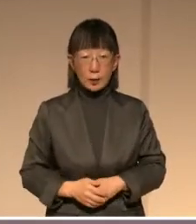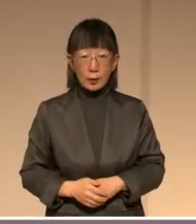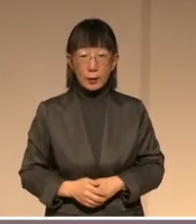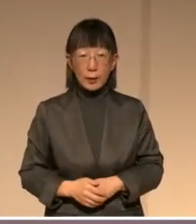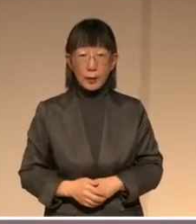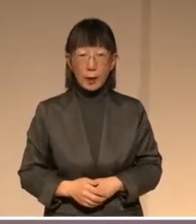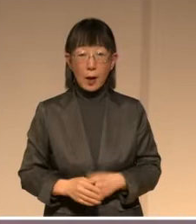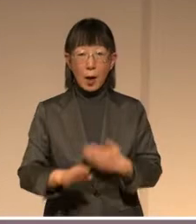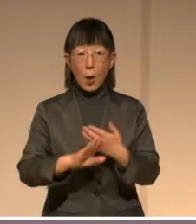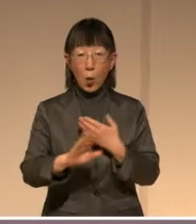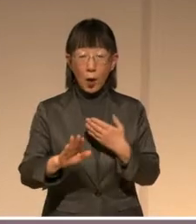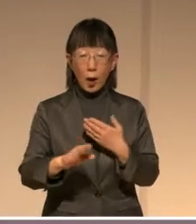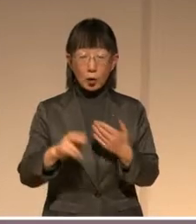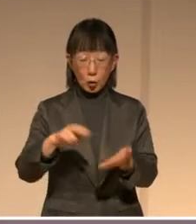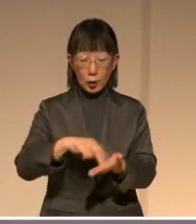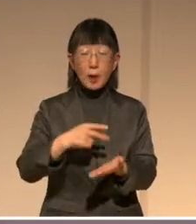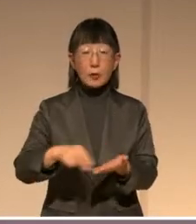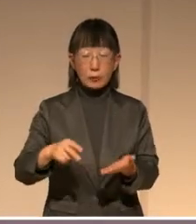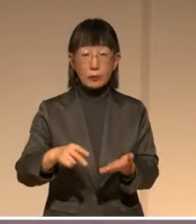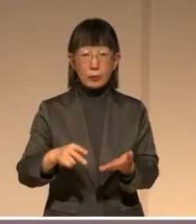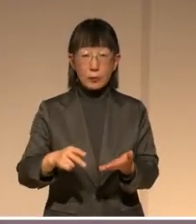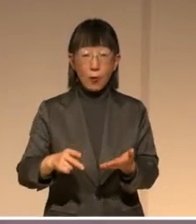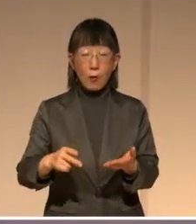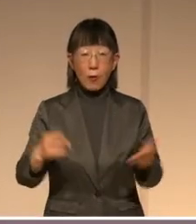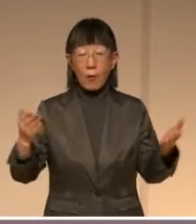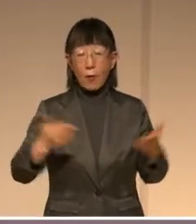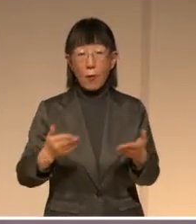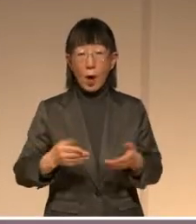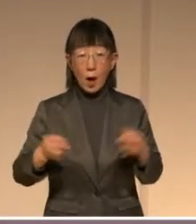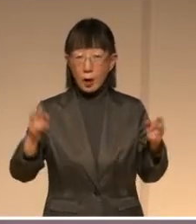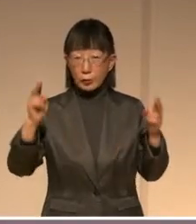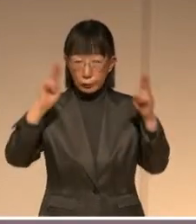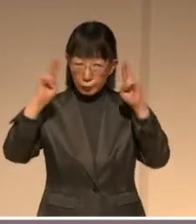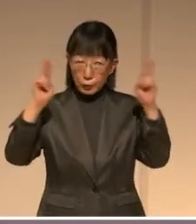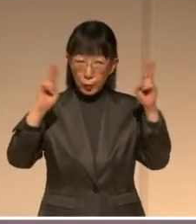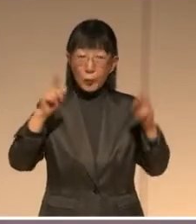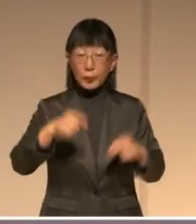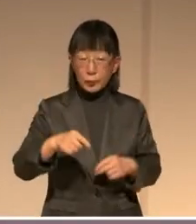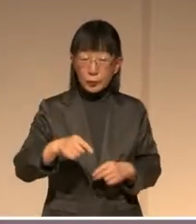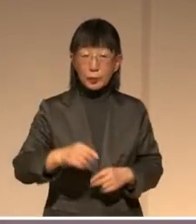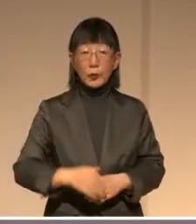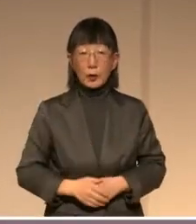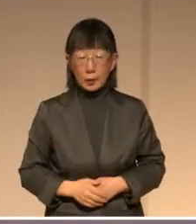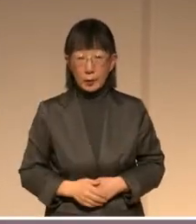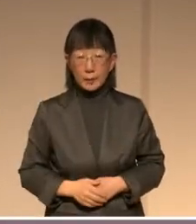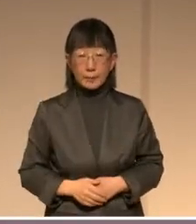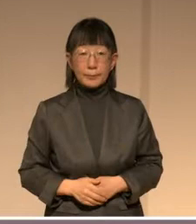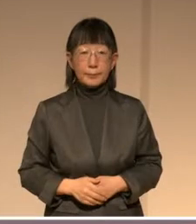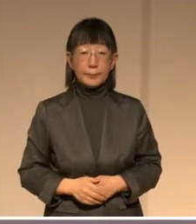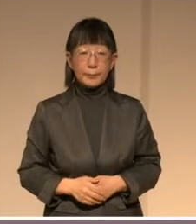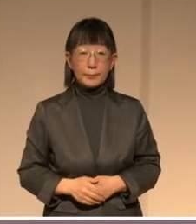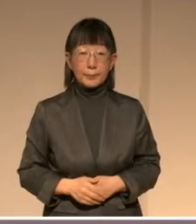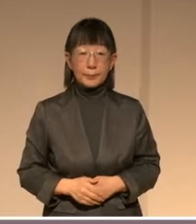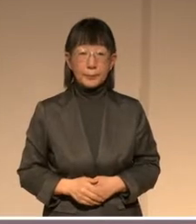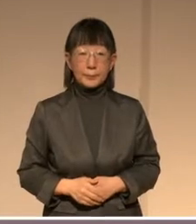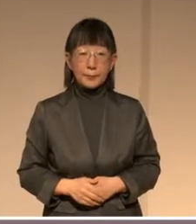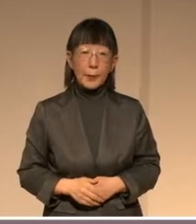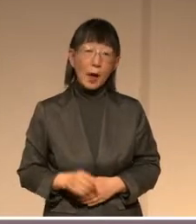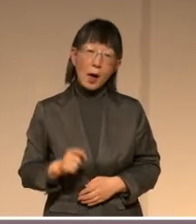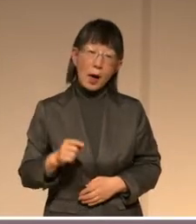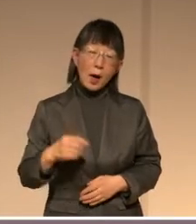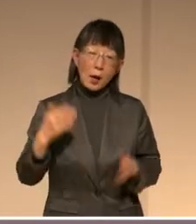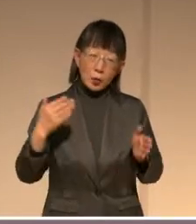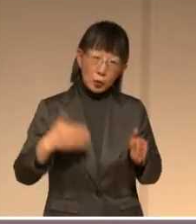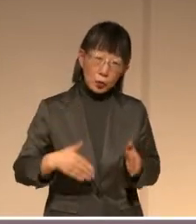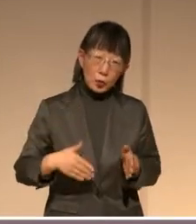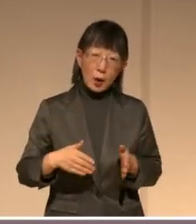だったりいろんな方の作品を見に行きたいけどなかなかいけてないっていうのがあるのでちょっと東京パワーが終わったので